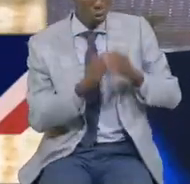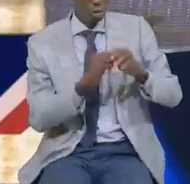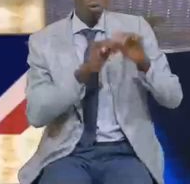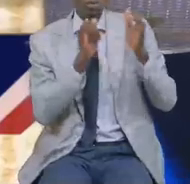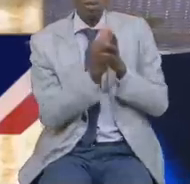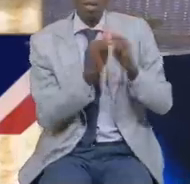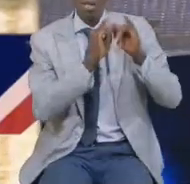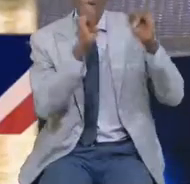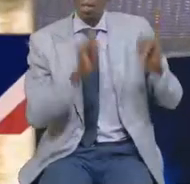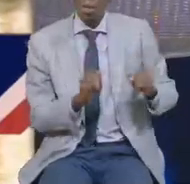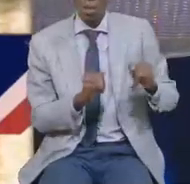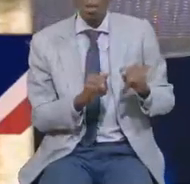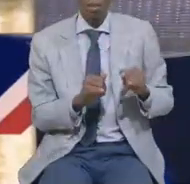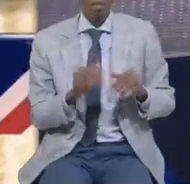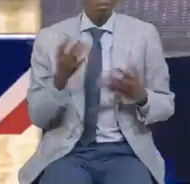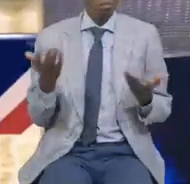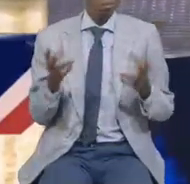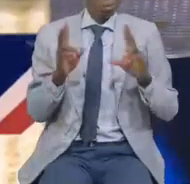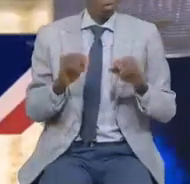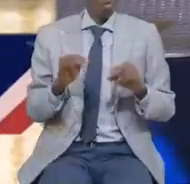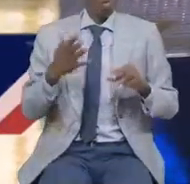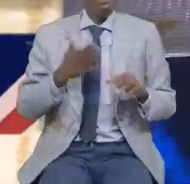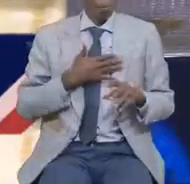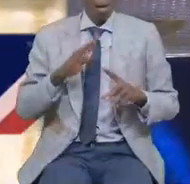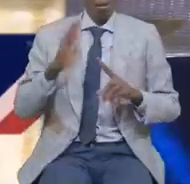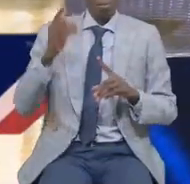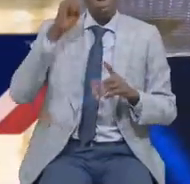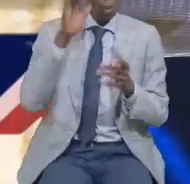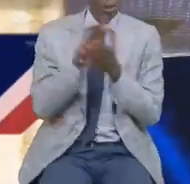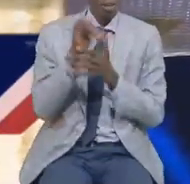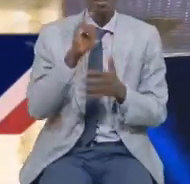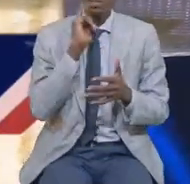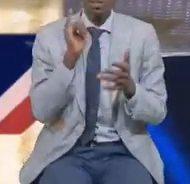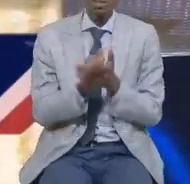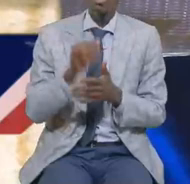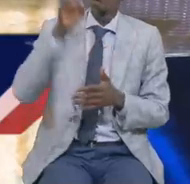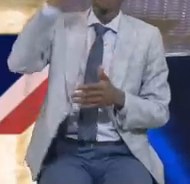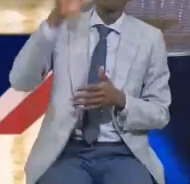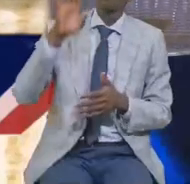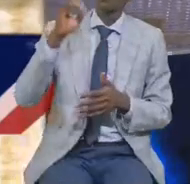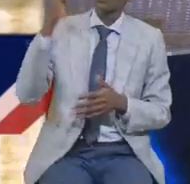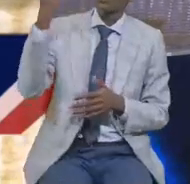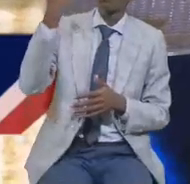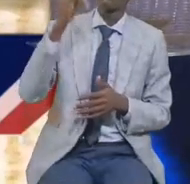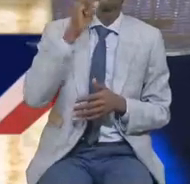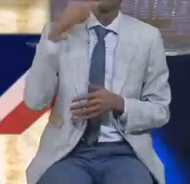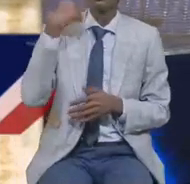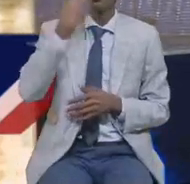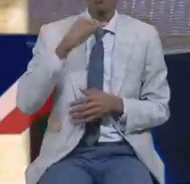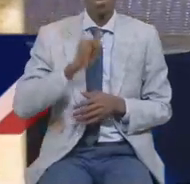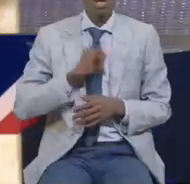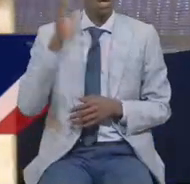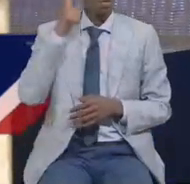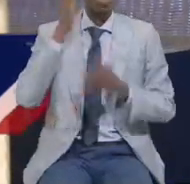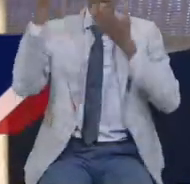Oui. Ma conviction est que Dieu seul est celui que je dois servir. Tu ne peux pas servir Dieu et